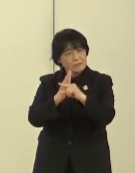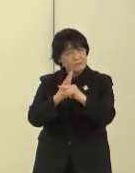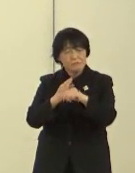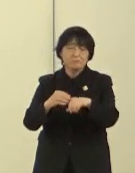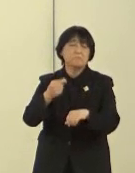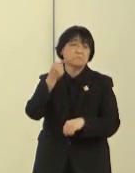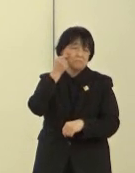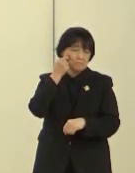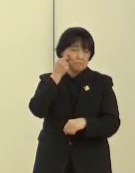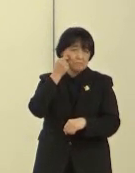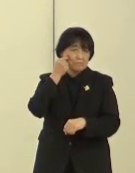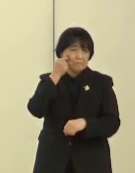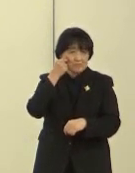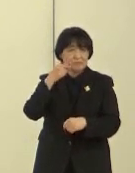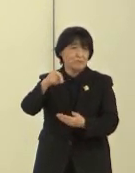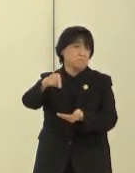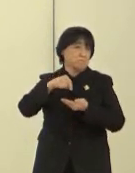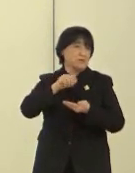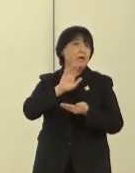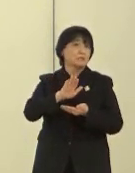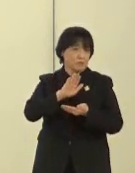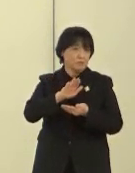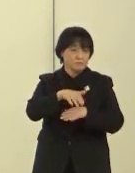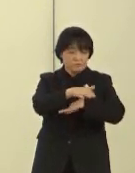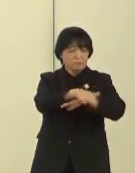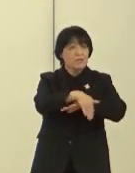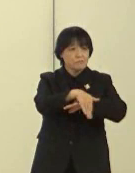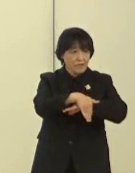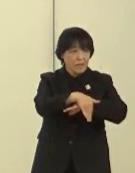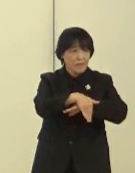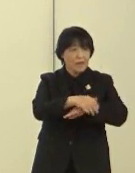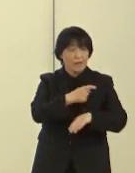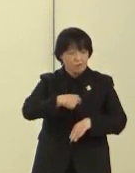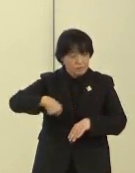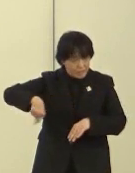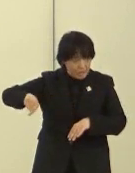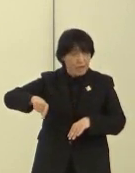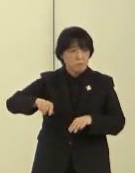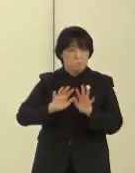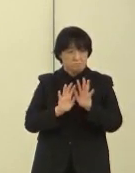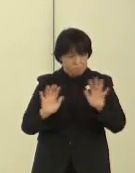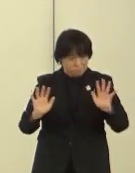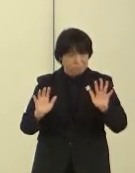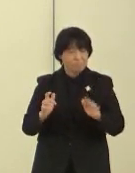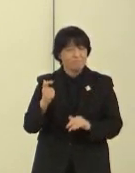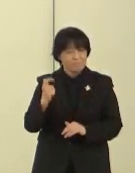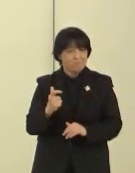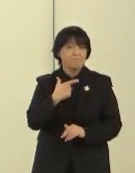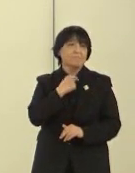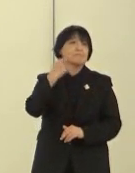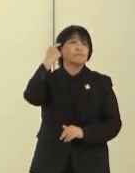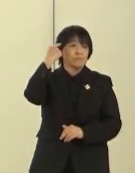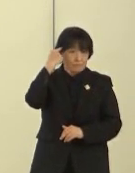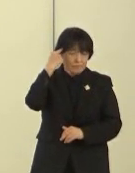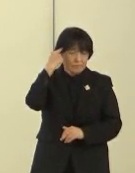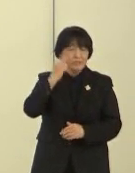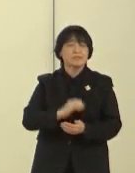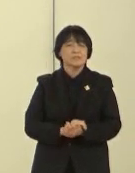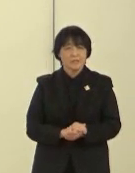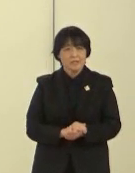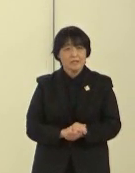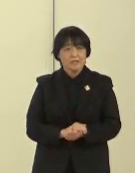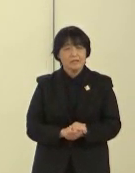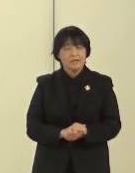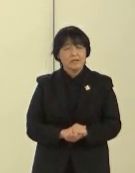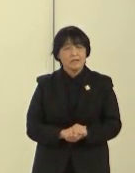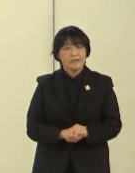ますが、受付の体制を強化をしております。そういう状況の中で、多くの